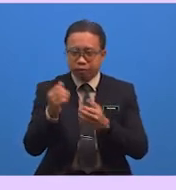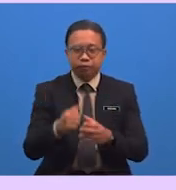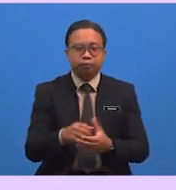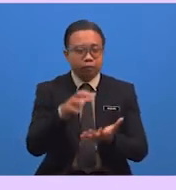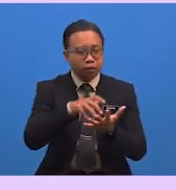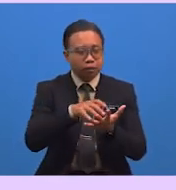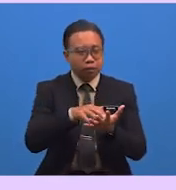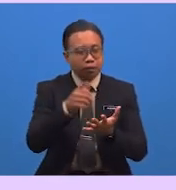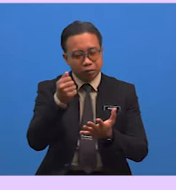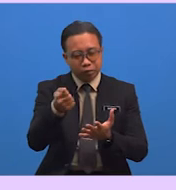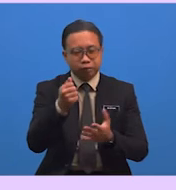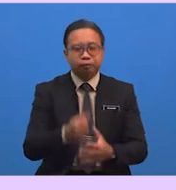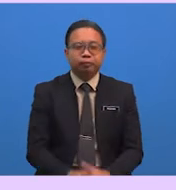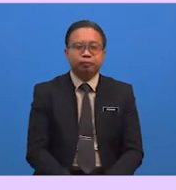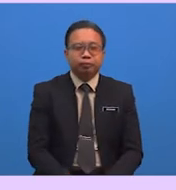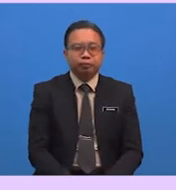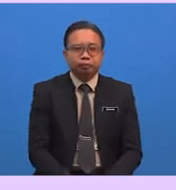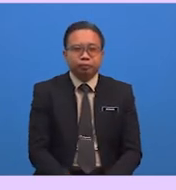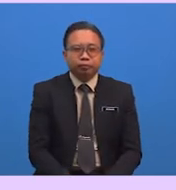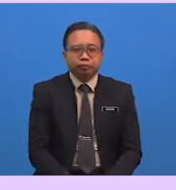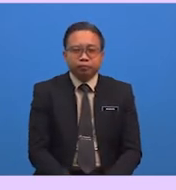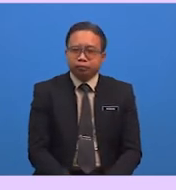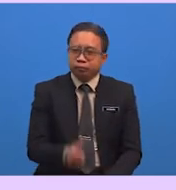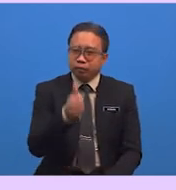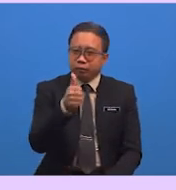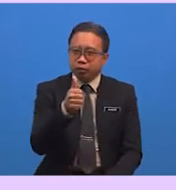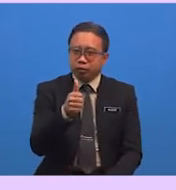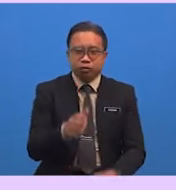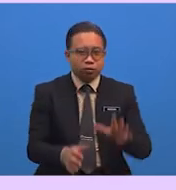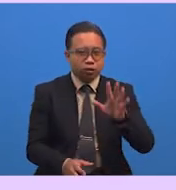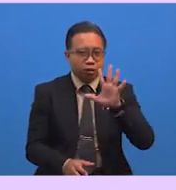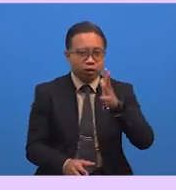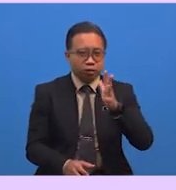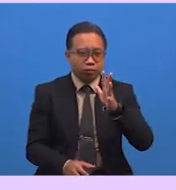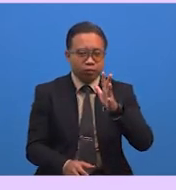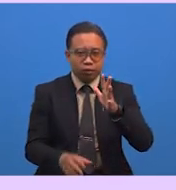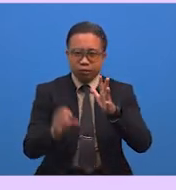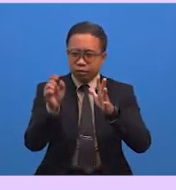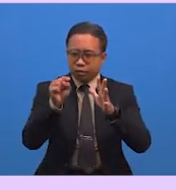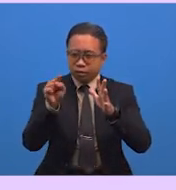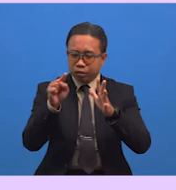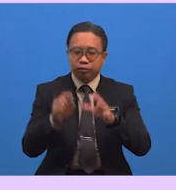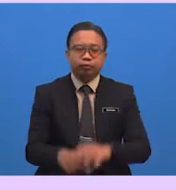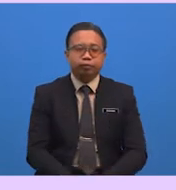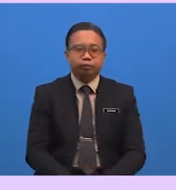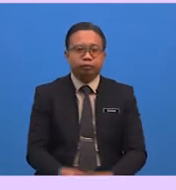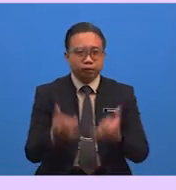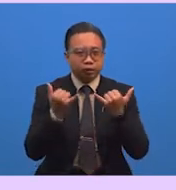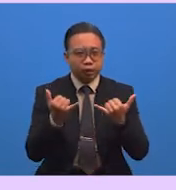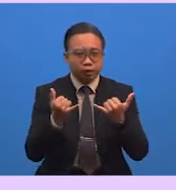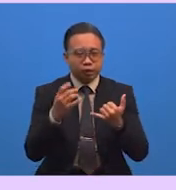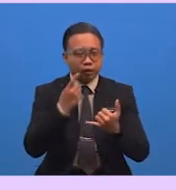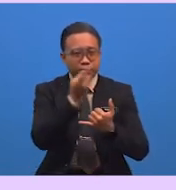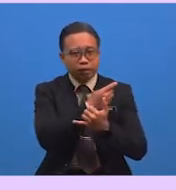pada kalkulator masing-masing. Bagus, 15 darjah jawapannya.